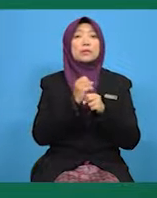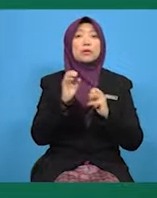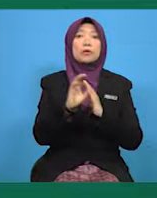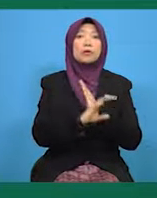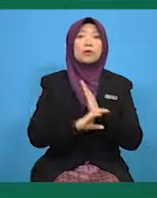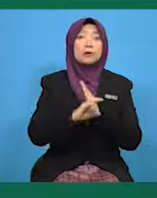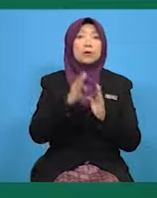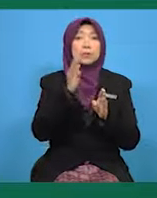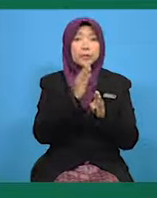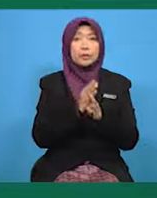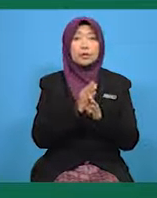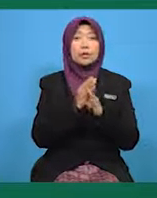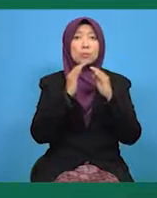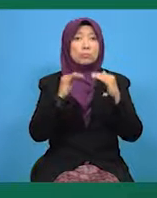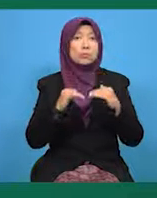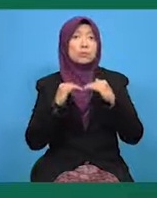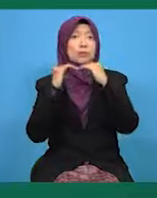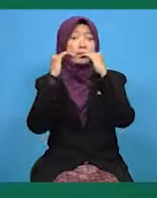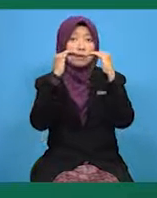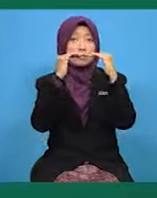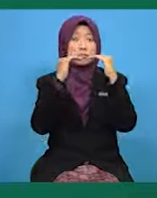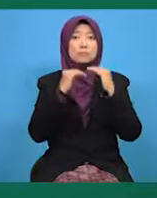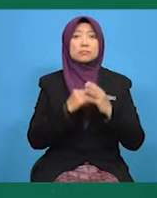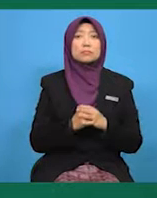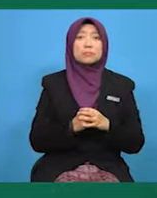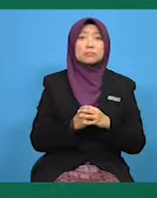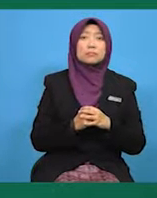negara benar juga akan meningkat.